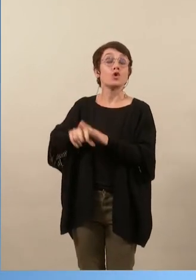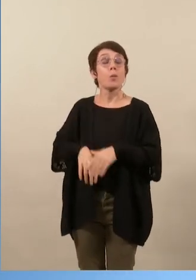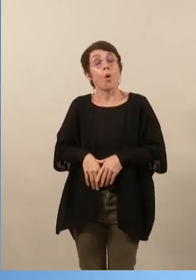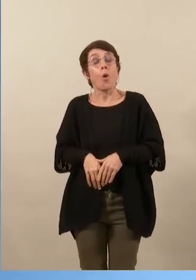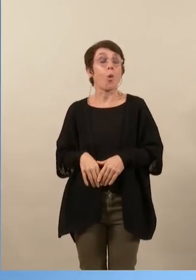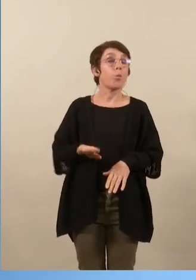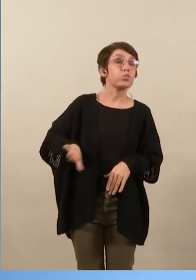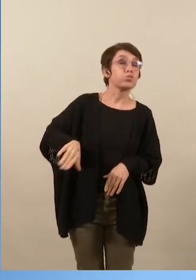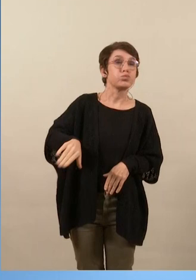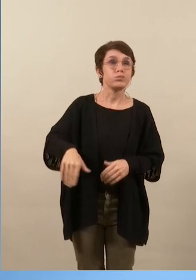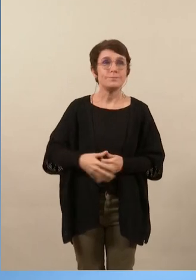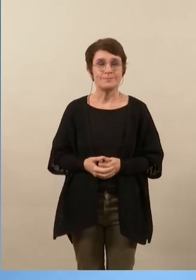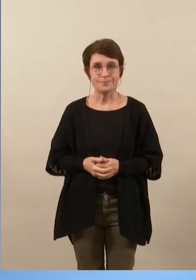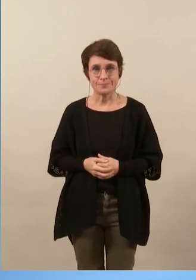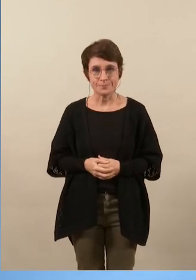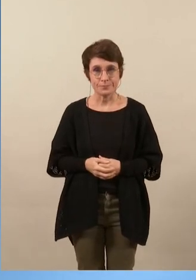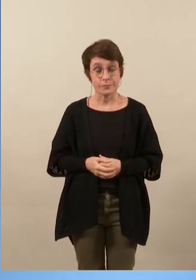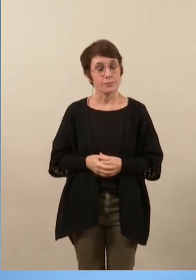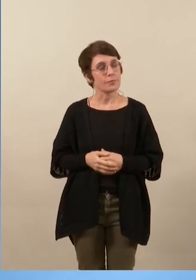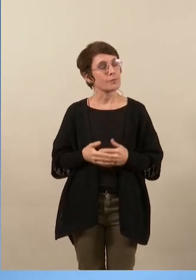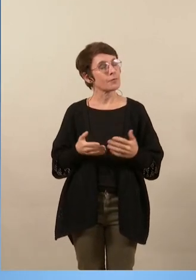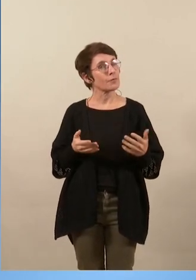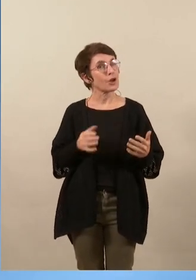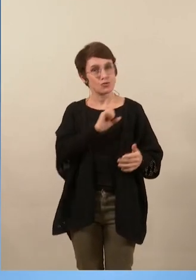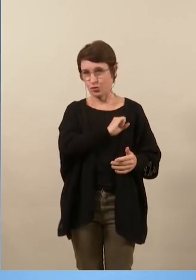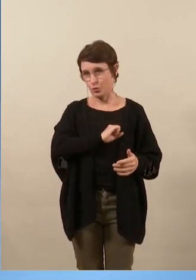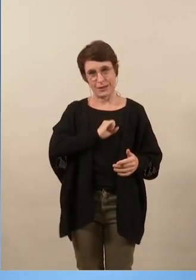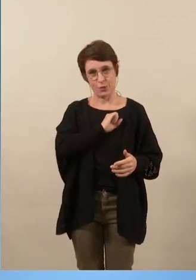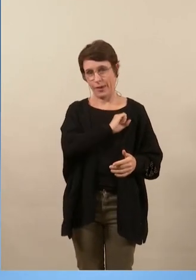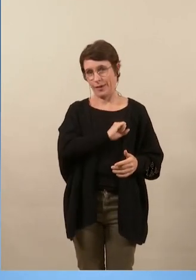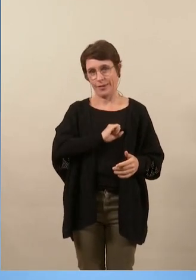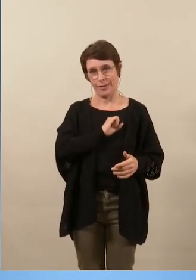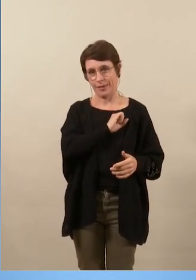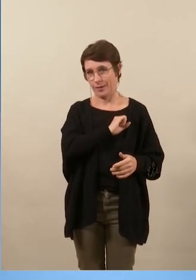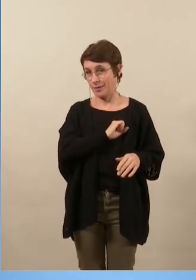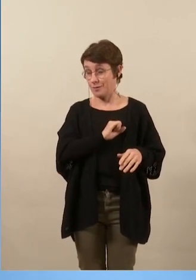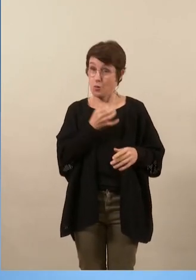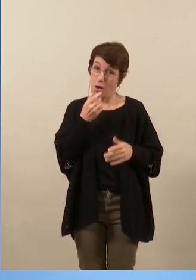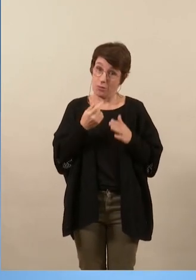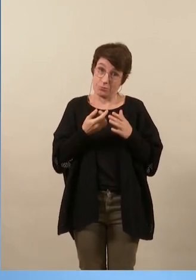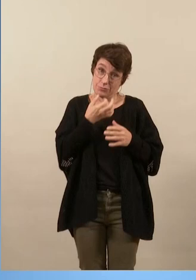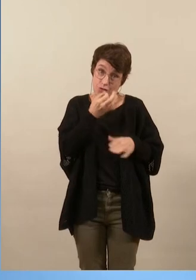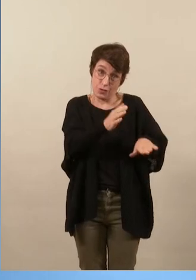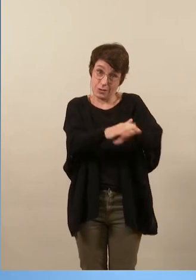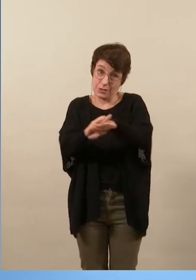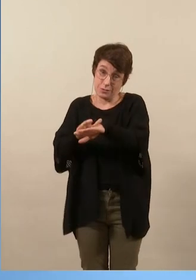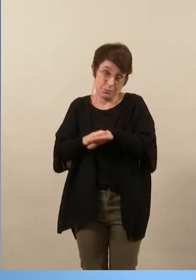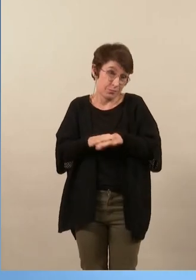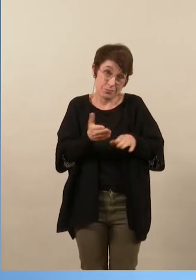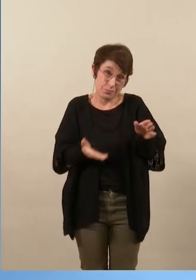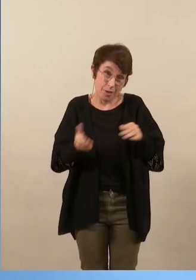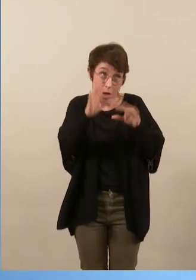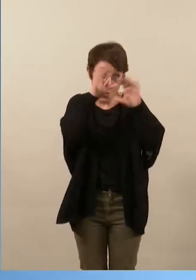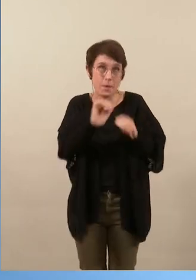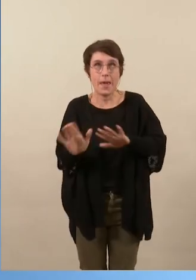variable d'ajustement je suis désolé de rappeler cela mais il m'a fallu la somme de